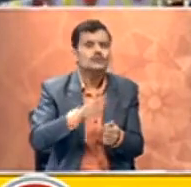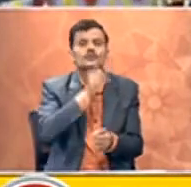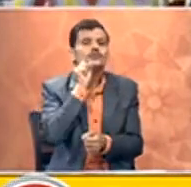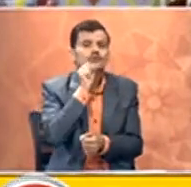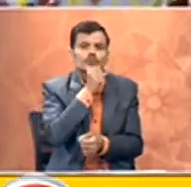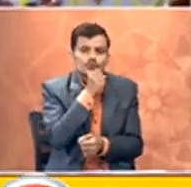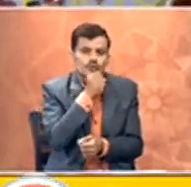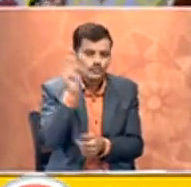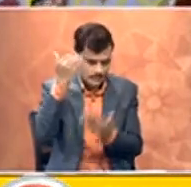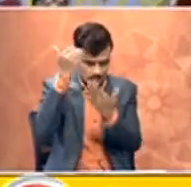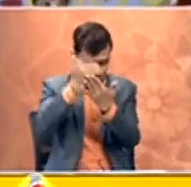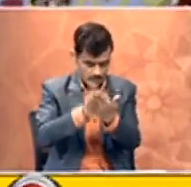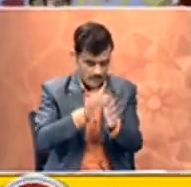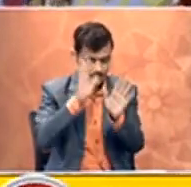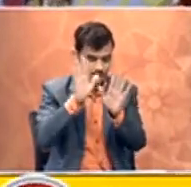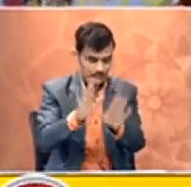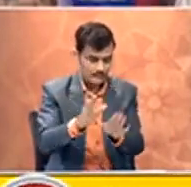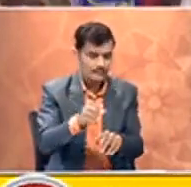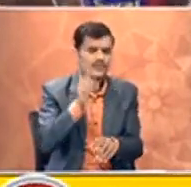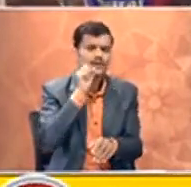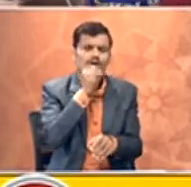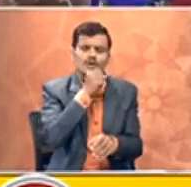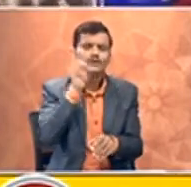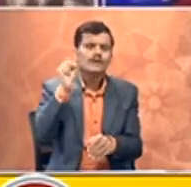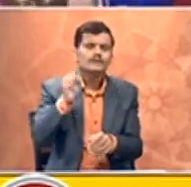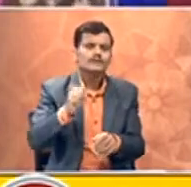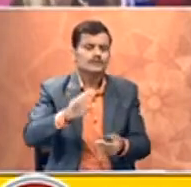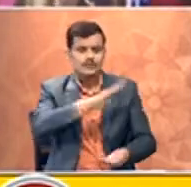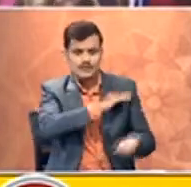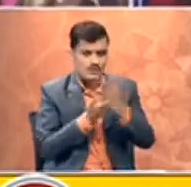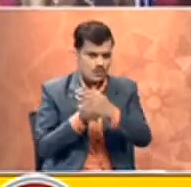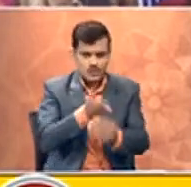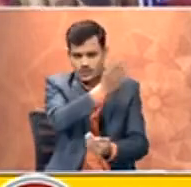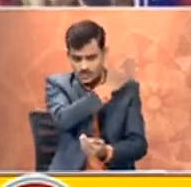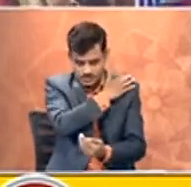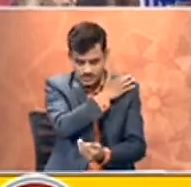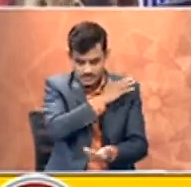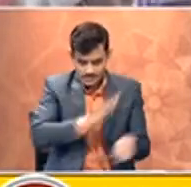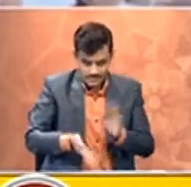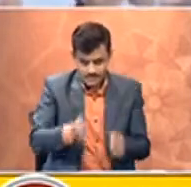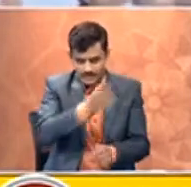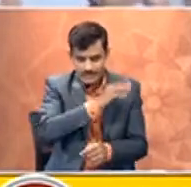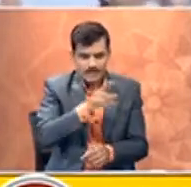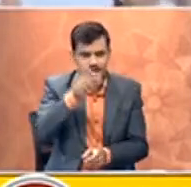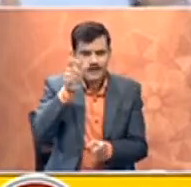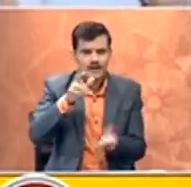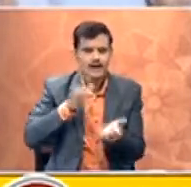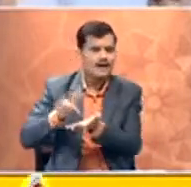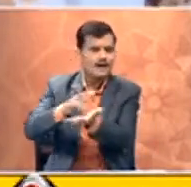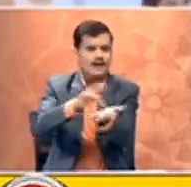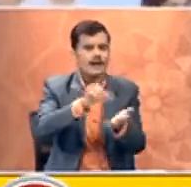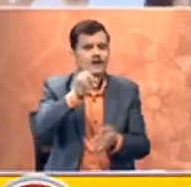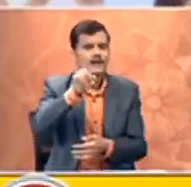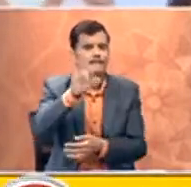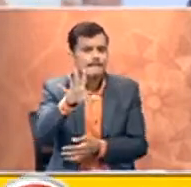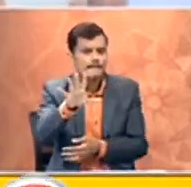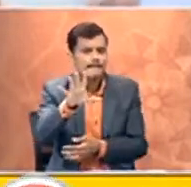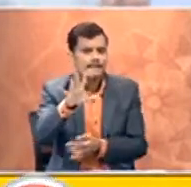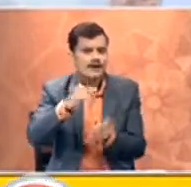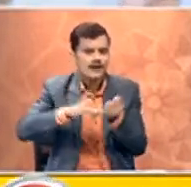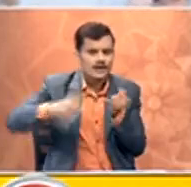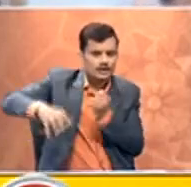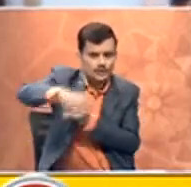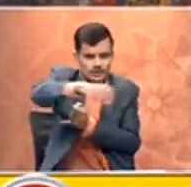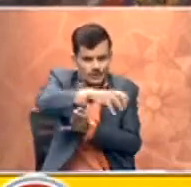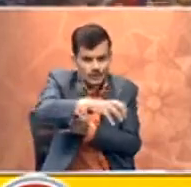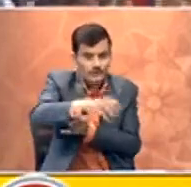गया। वहां हुए साड़ी वॉकाथॉन में 15 राज्यों की 15,000 महिलाओं ने